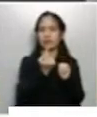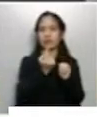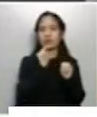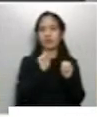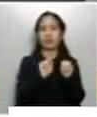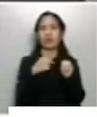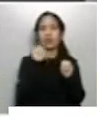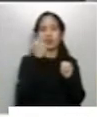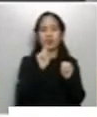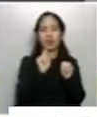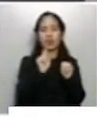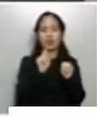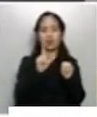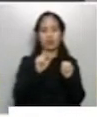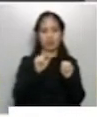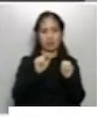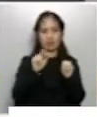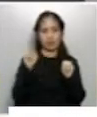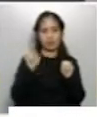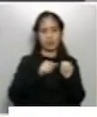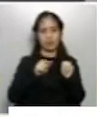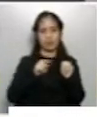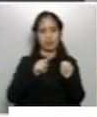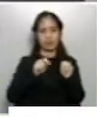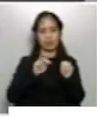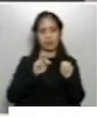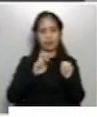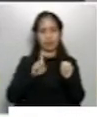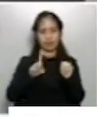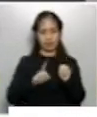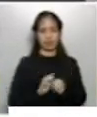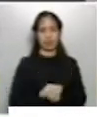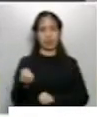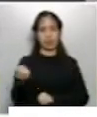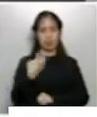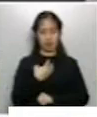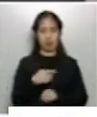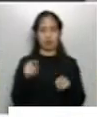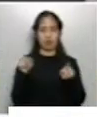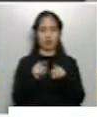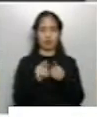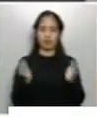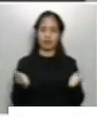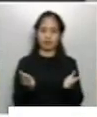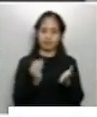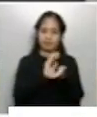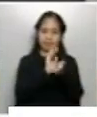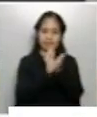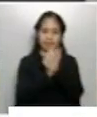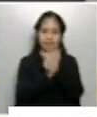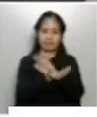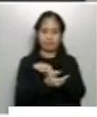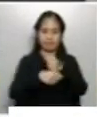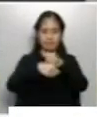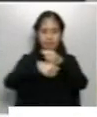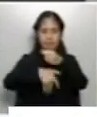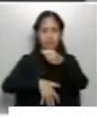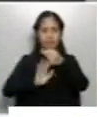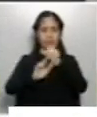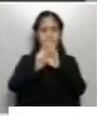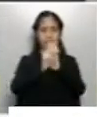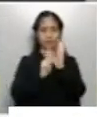า23ท่านบอกว่าเป็นการปรับเปลี่ยนโครงสร้างของกฎหม